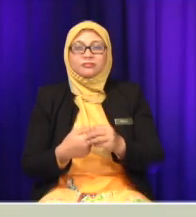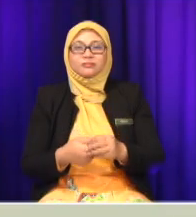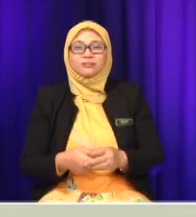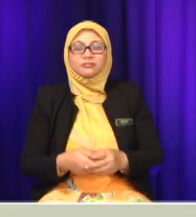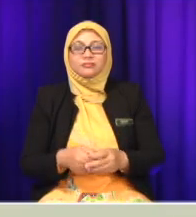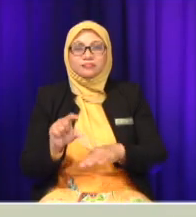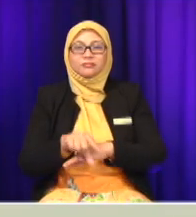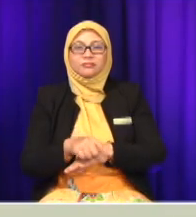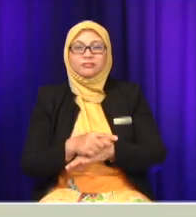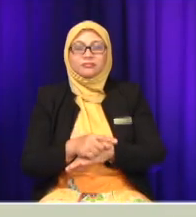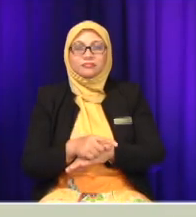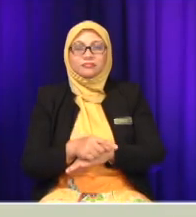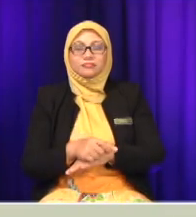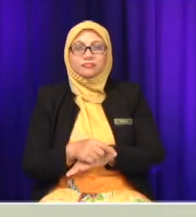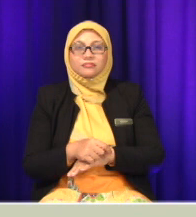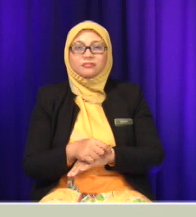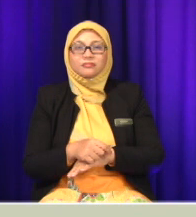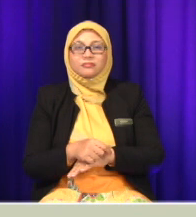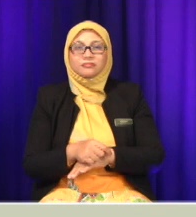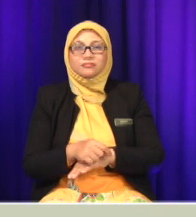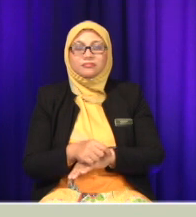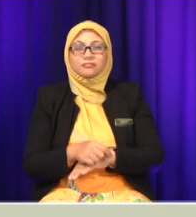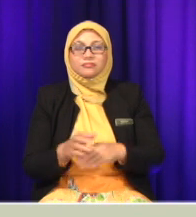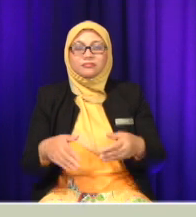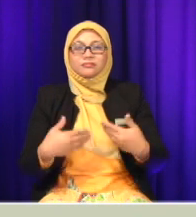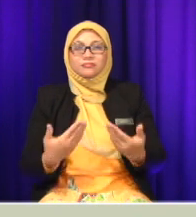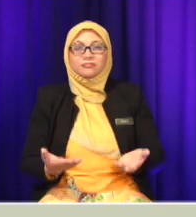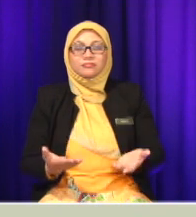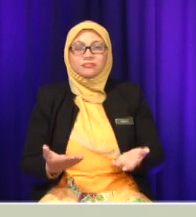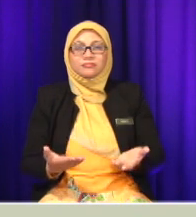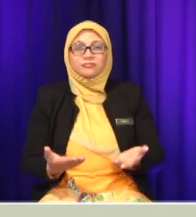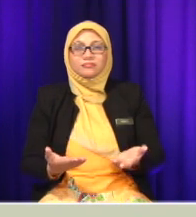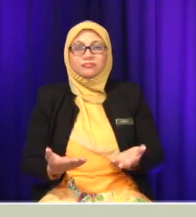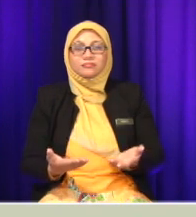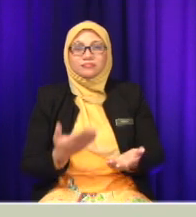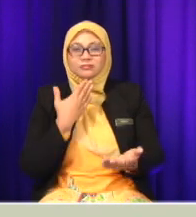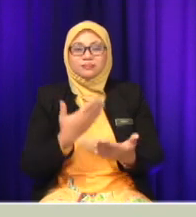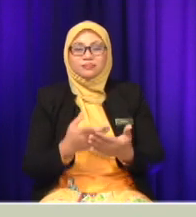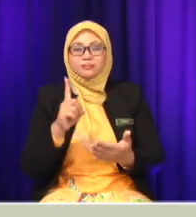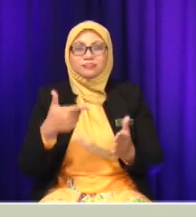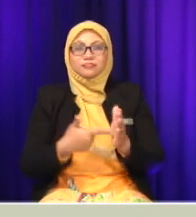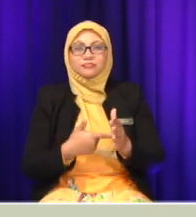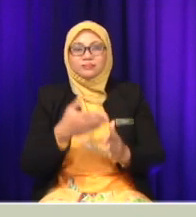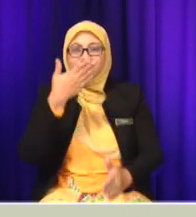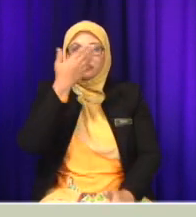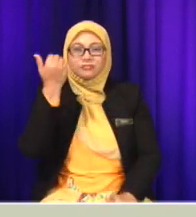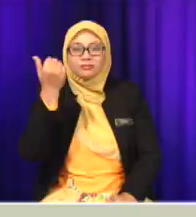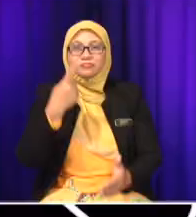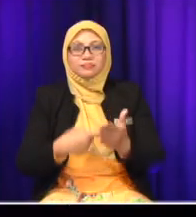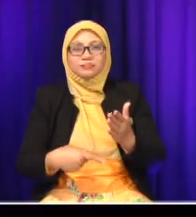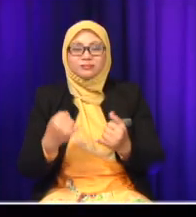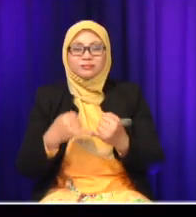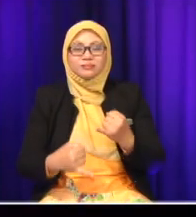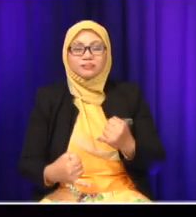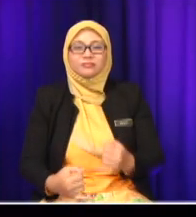sebatian mempelas yang halus dan ulangi semula kerja mempelas baik di situ ada satu lagi yang tertinggal apa dia yang terakhir